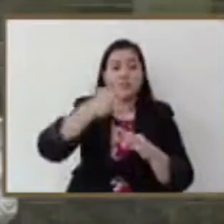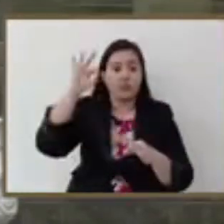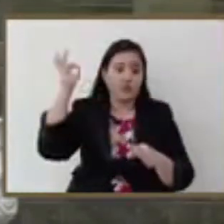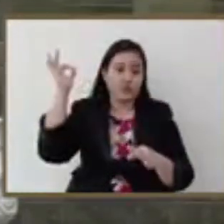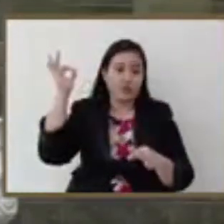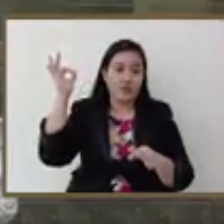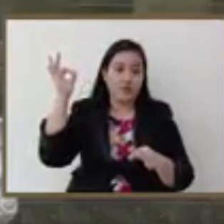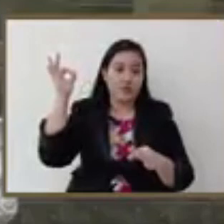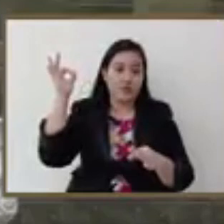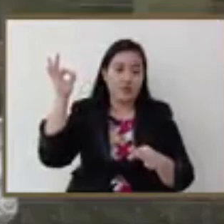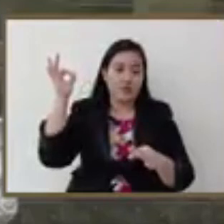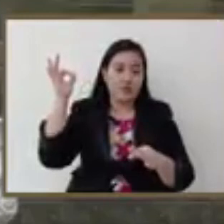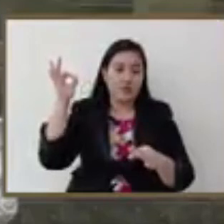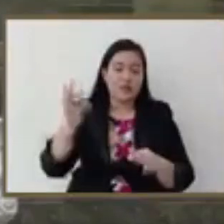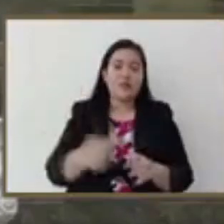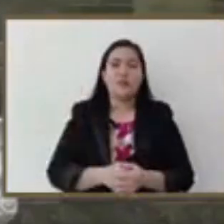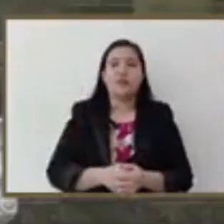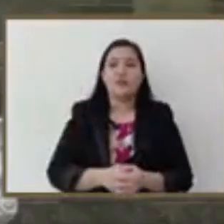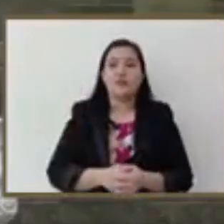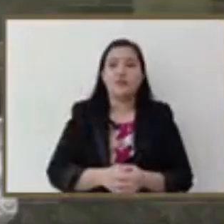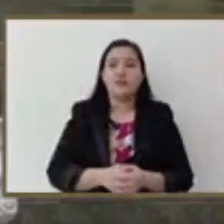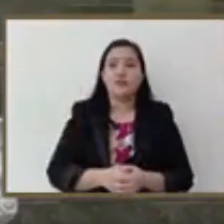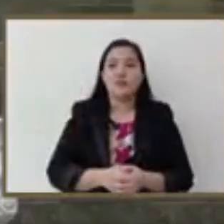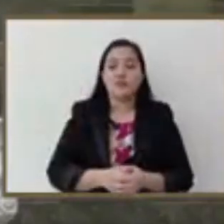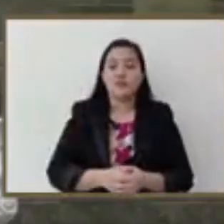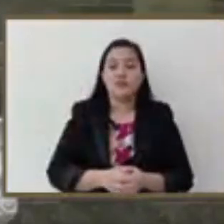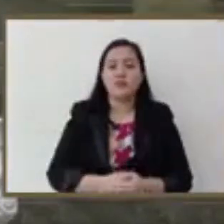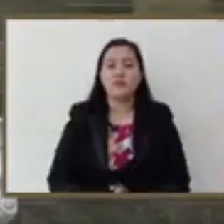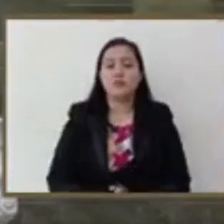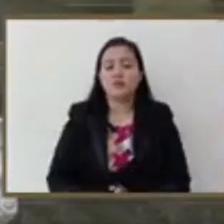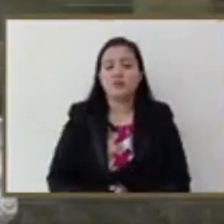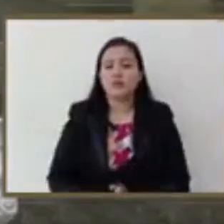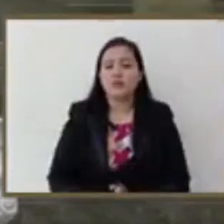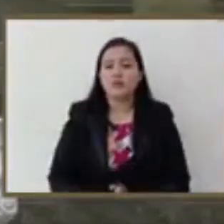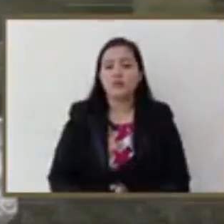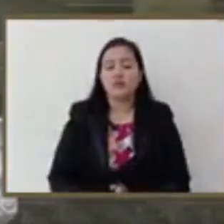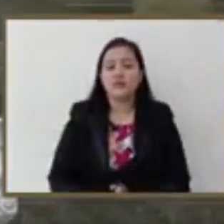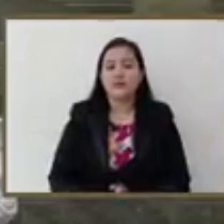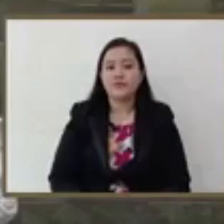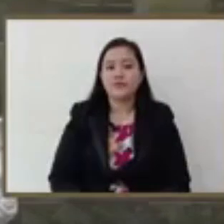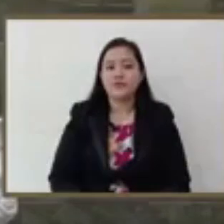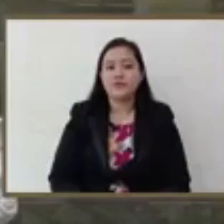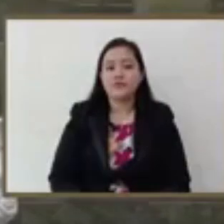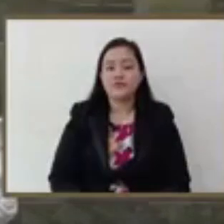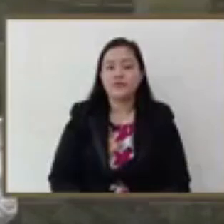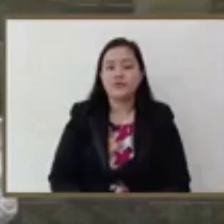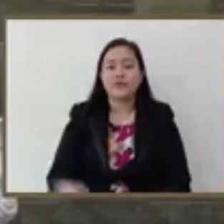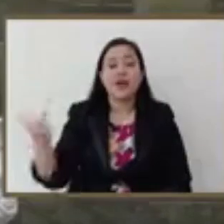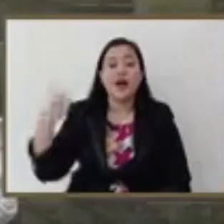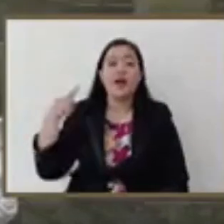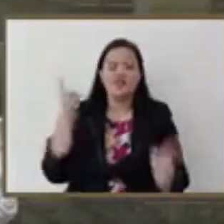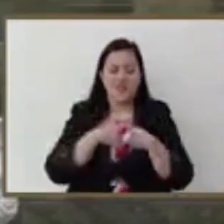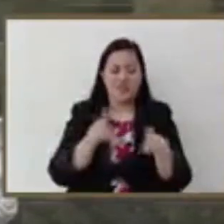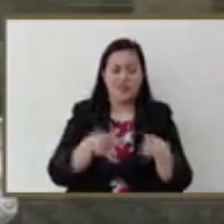difference. There must be a difference. Dapat kakaiba ho ang ginagawa po natin. Mga kapatid, huwag ho